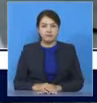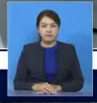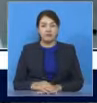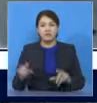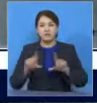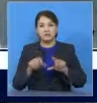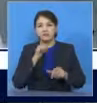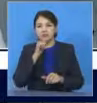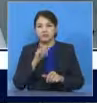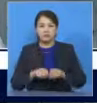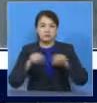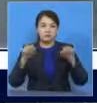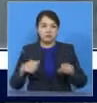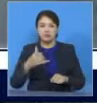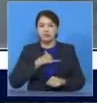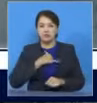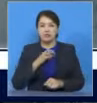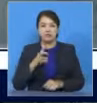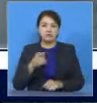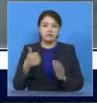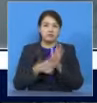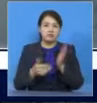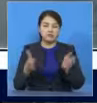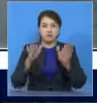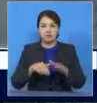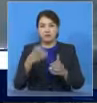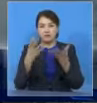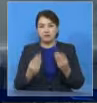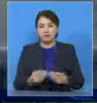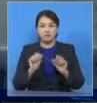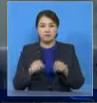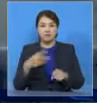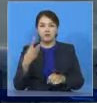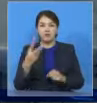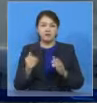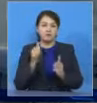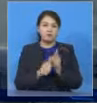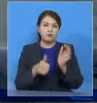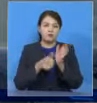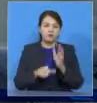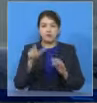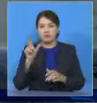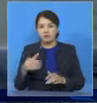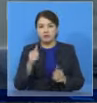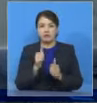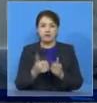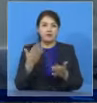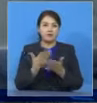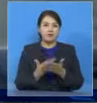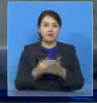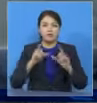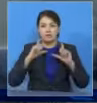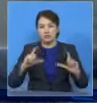Центр тестирования у нас открылся в марте. Он рассчитан на 60 мест. В день можем принимать два потока по 60 человек в каждом. На сдачу тестов в